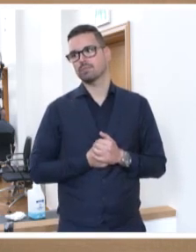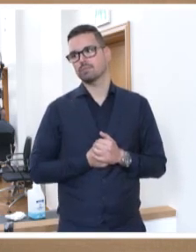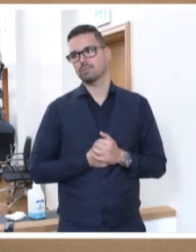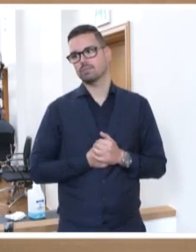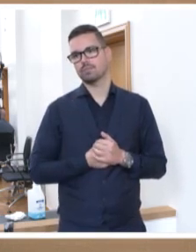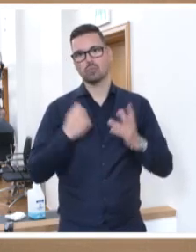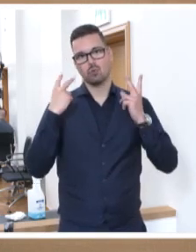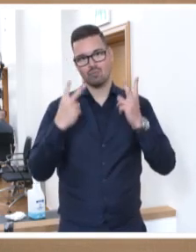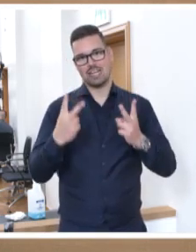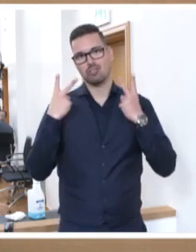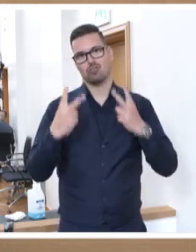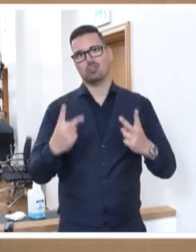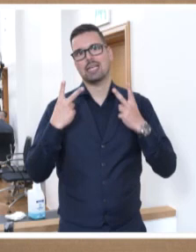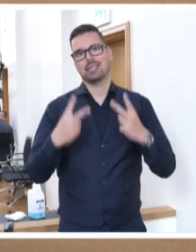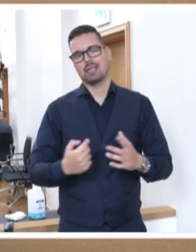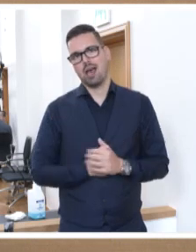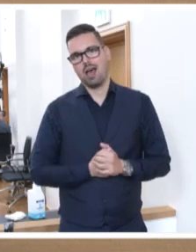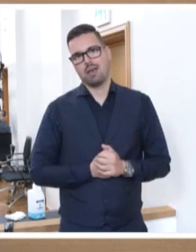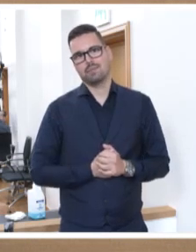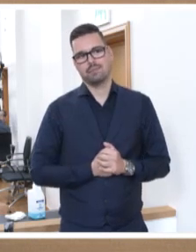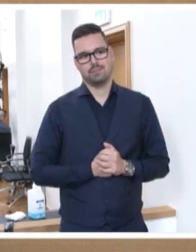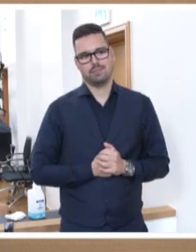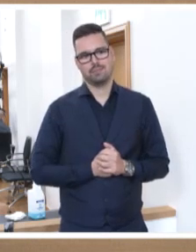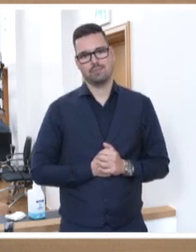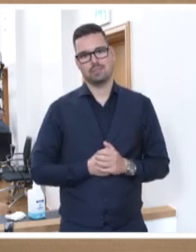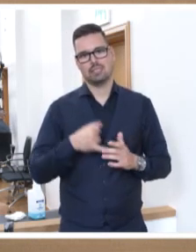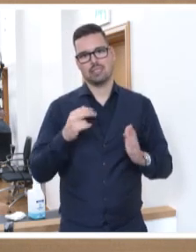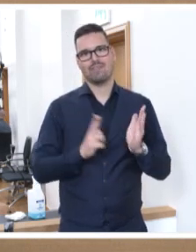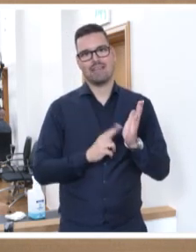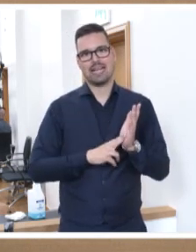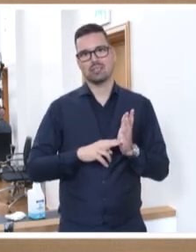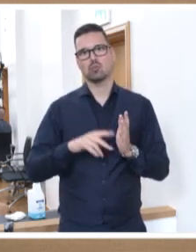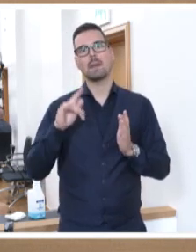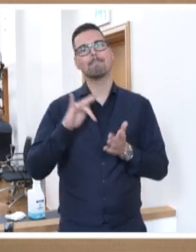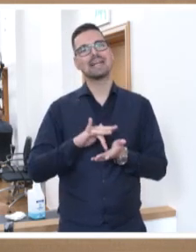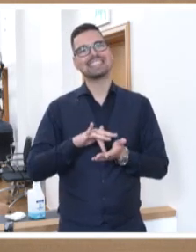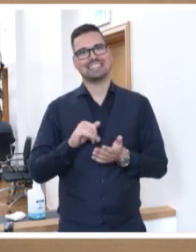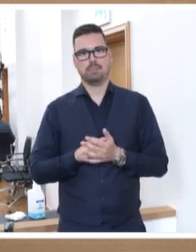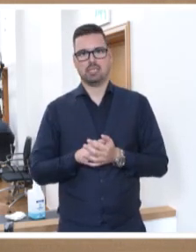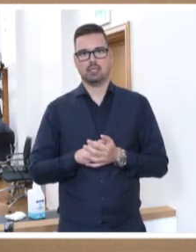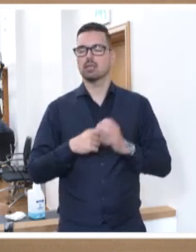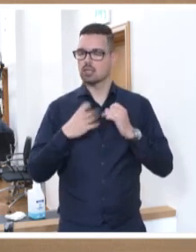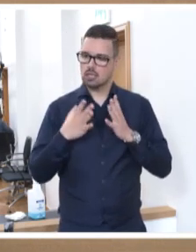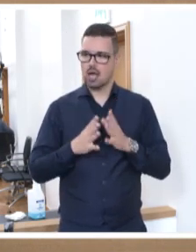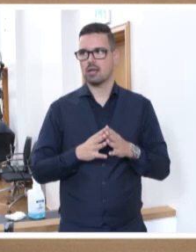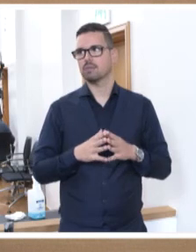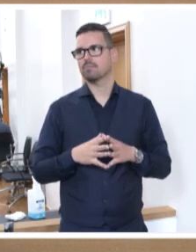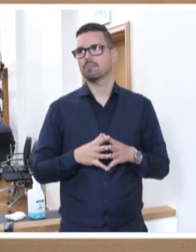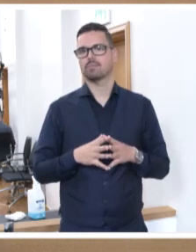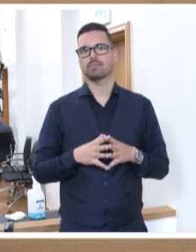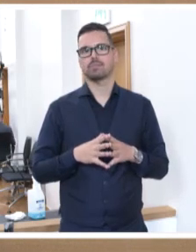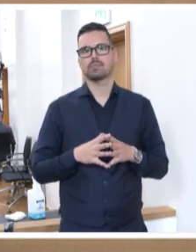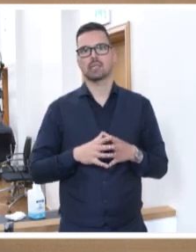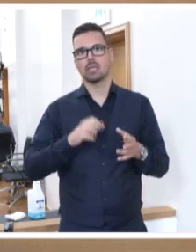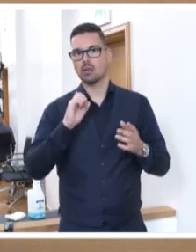Umso wichtiger ist es jetzt, dass Werte und Prinzipien deutlich werden. Er